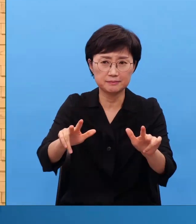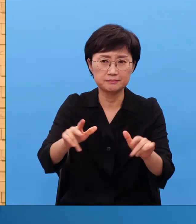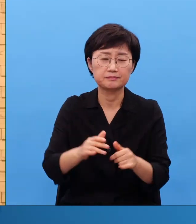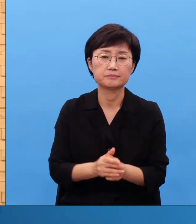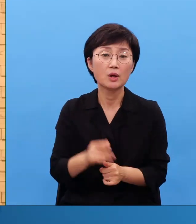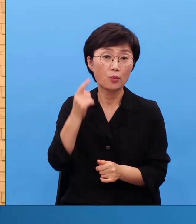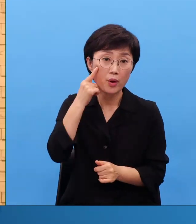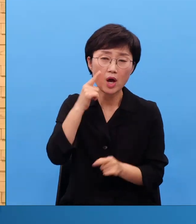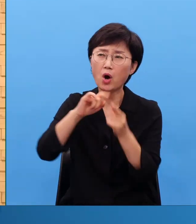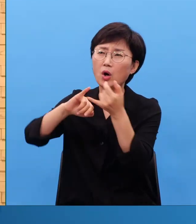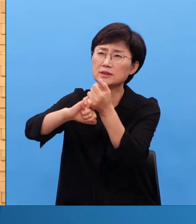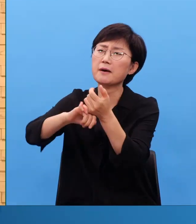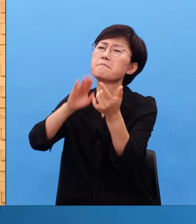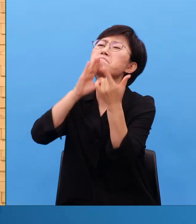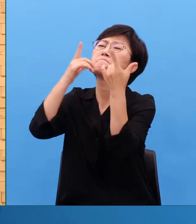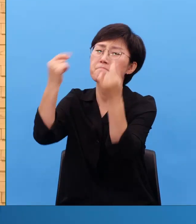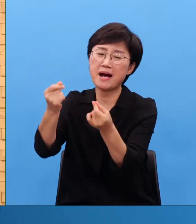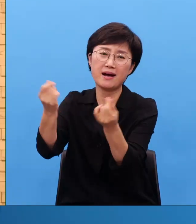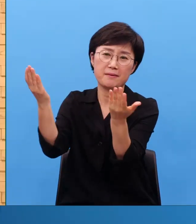on to 맞으니까. this covenant because it's right.